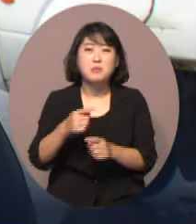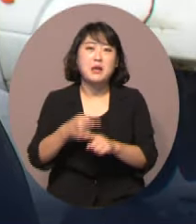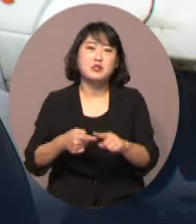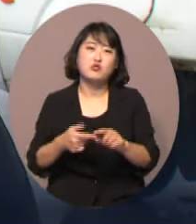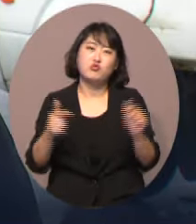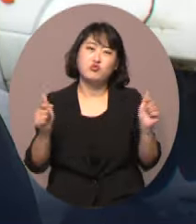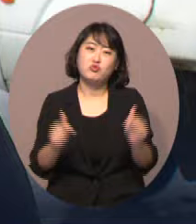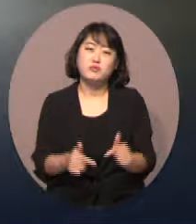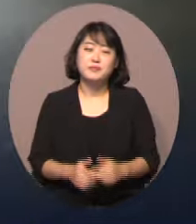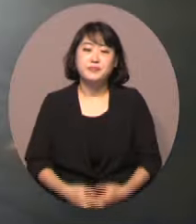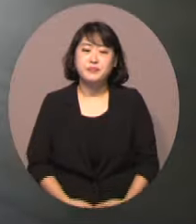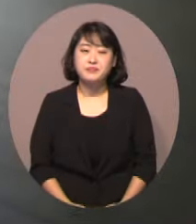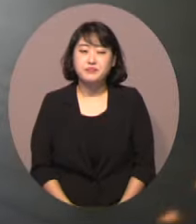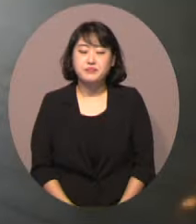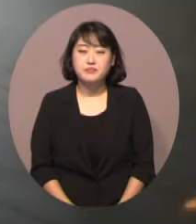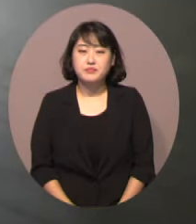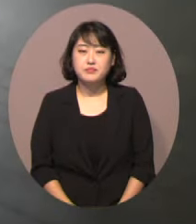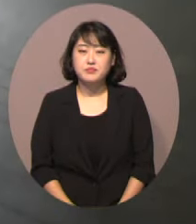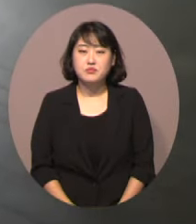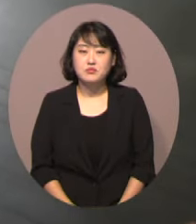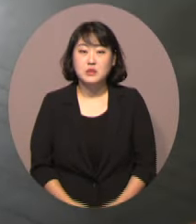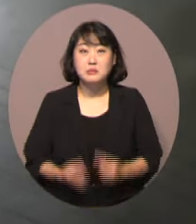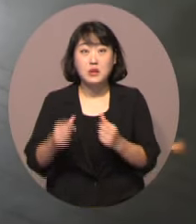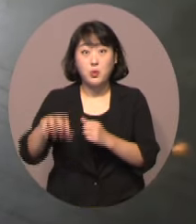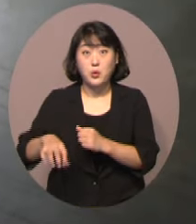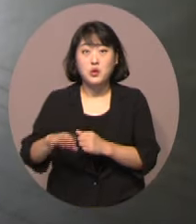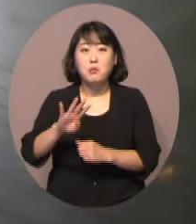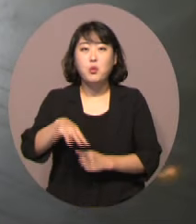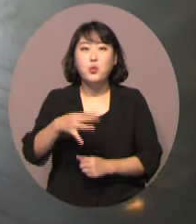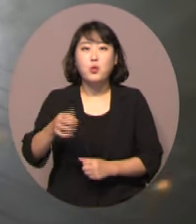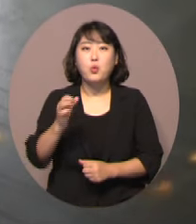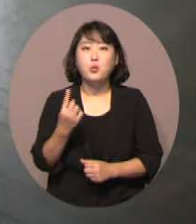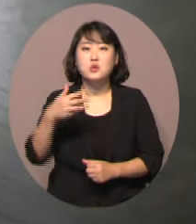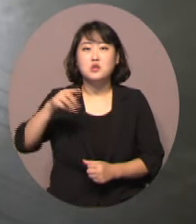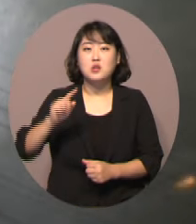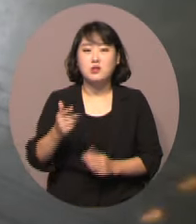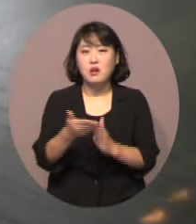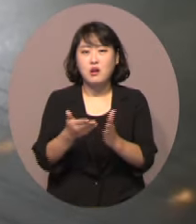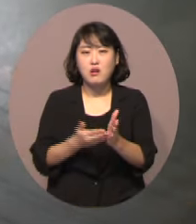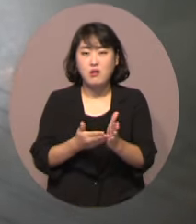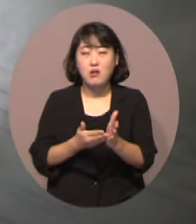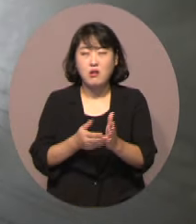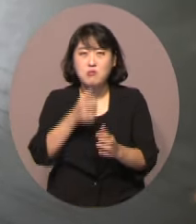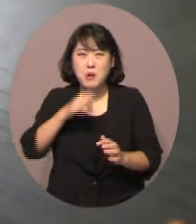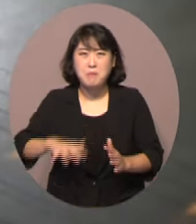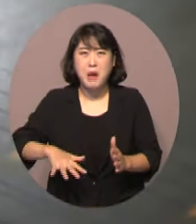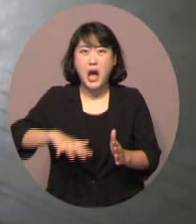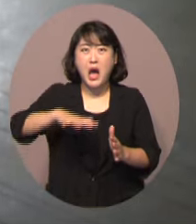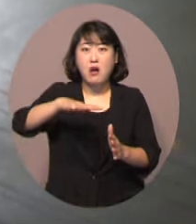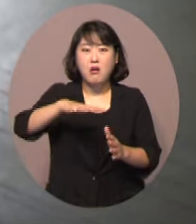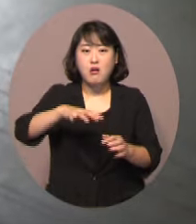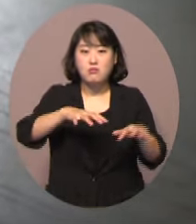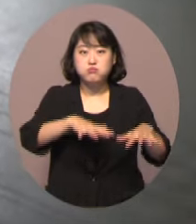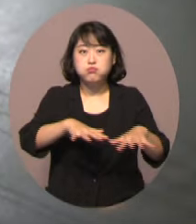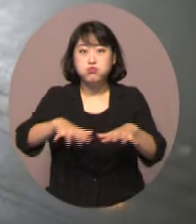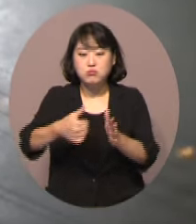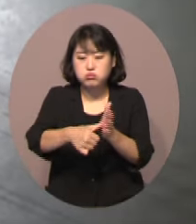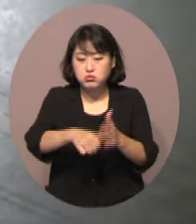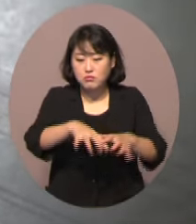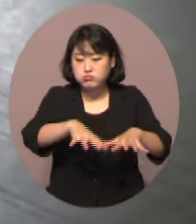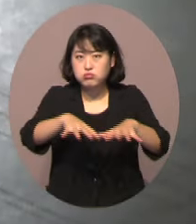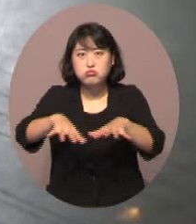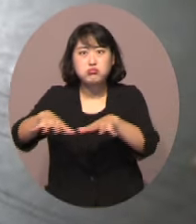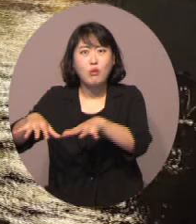이상 줄은 것 같습니다. 비슷한 시각 보령 오천항의 선양장에도 순식간에 물이 들어차더니 집기류가 둥둥